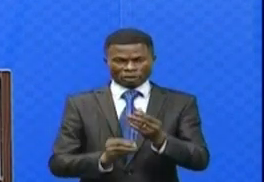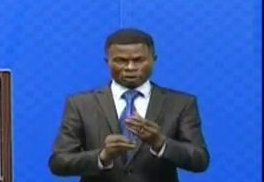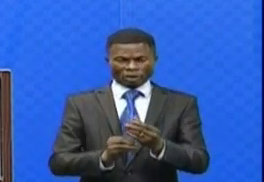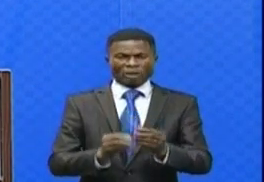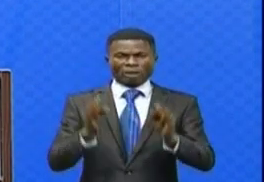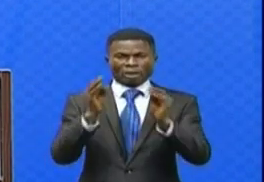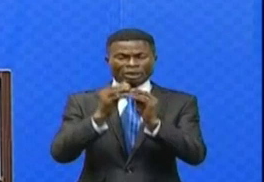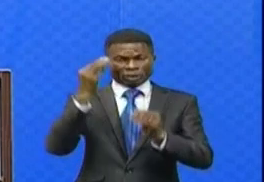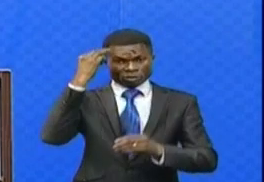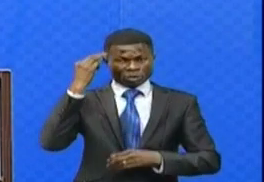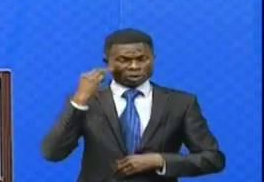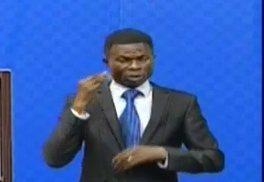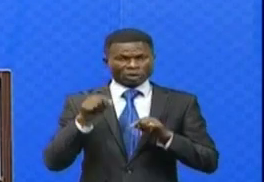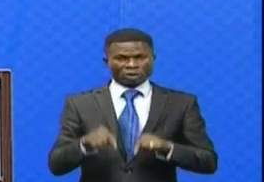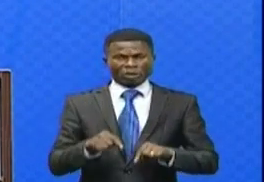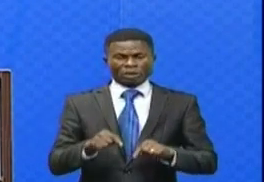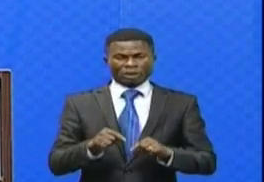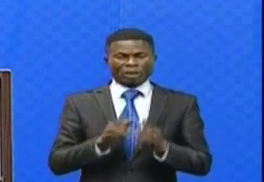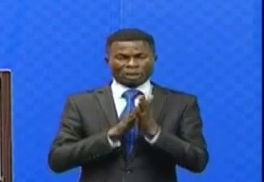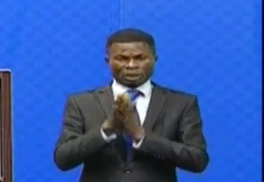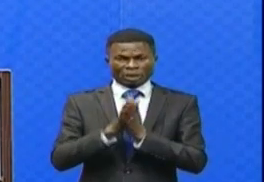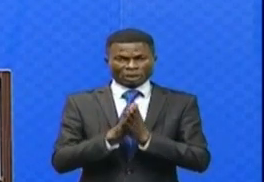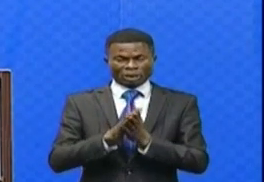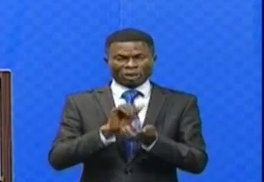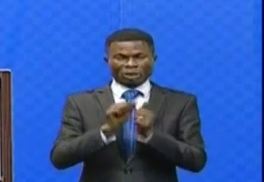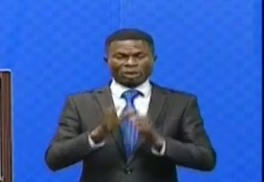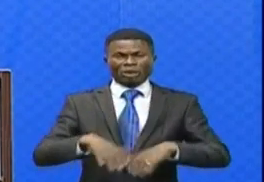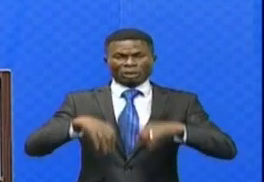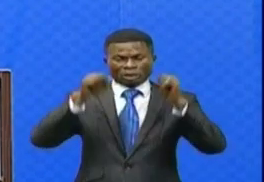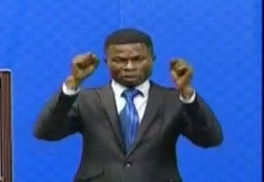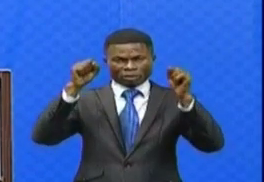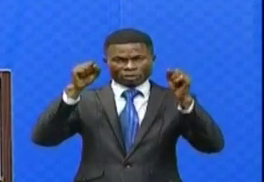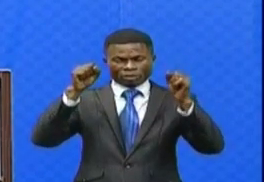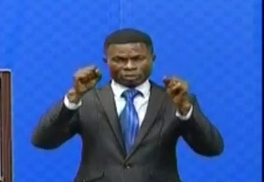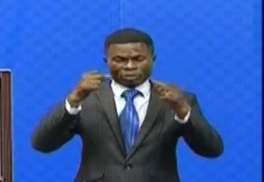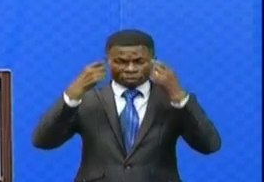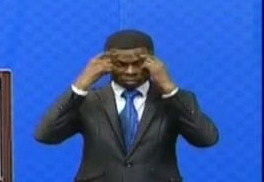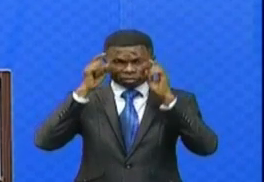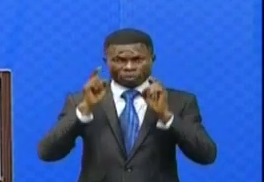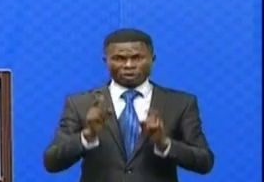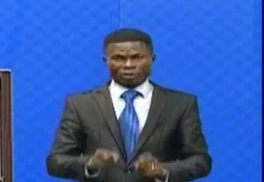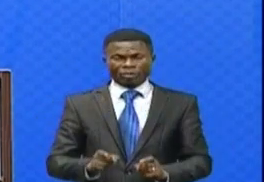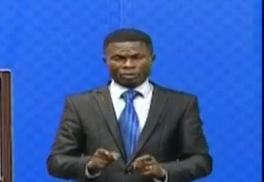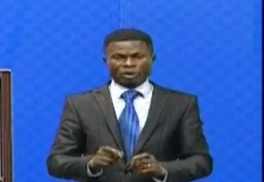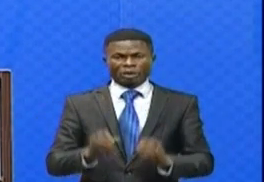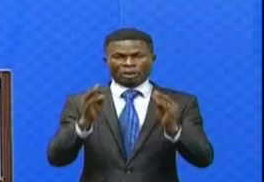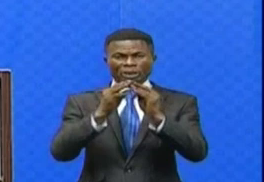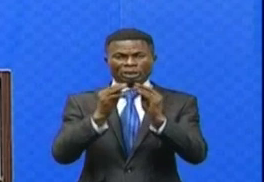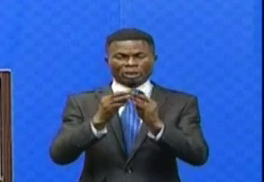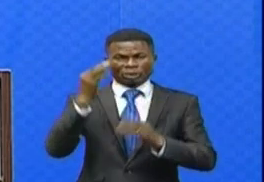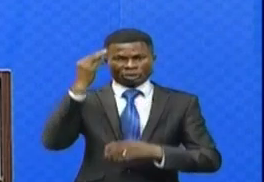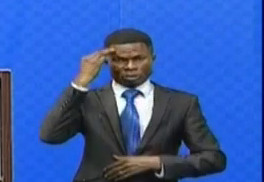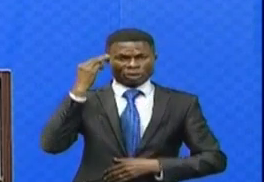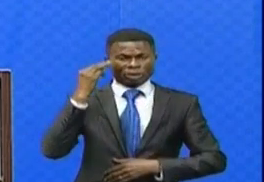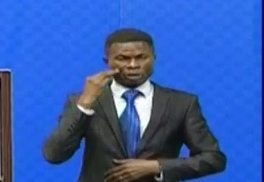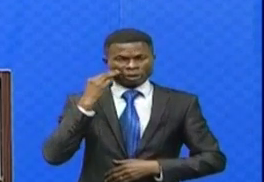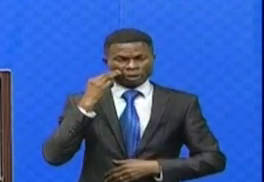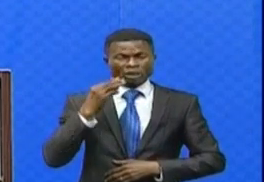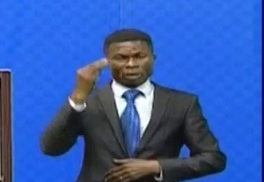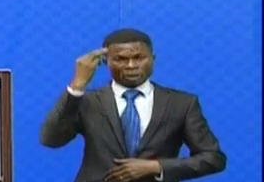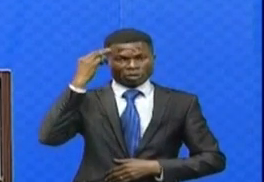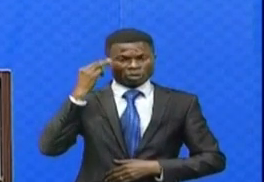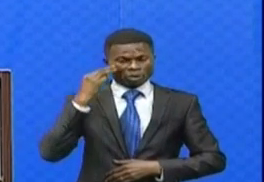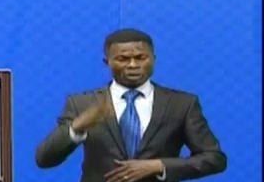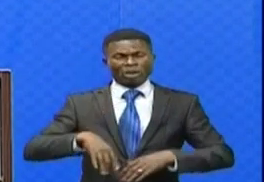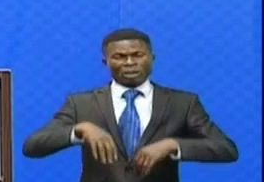ministres de ce jour relatives à l'approbation d'un relevé des décisions du conseil des ministres le conseil des ministres a